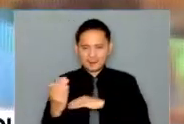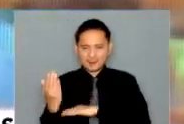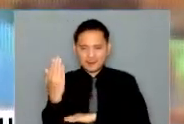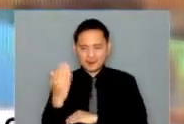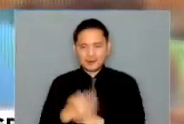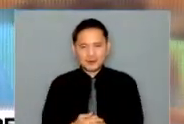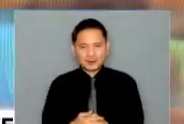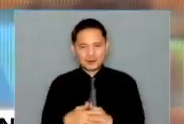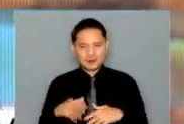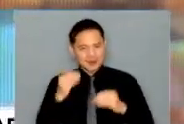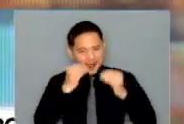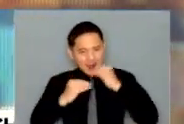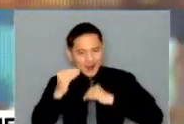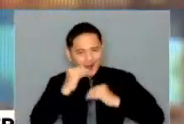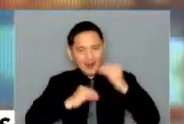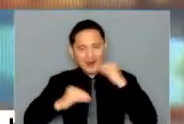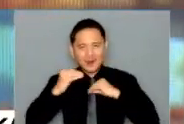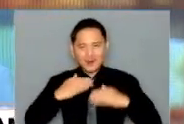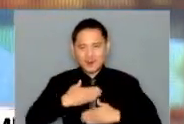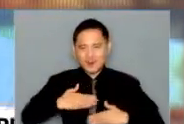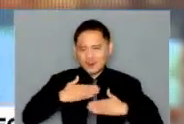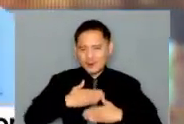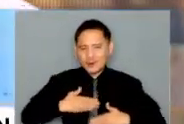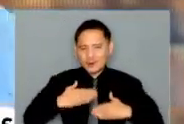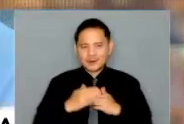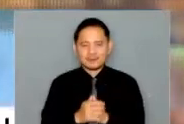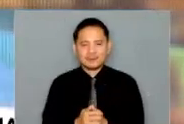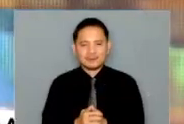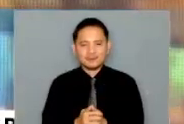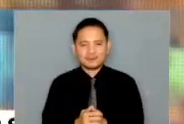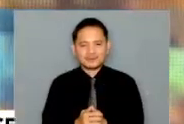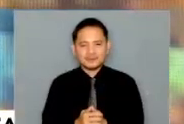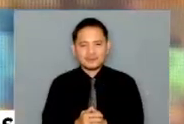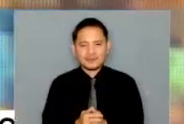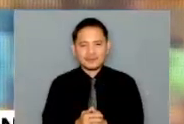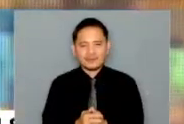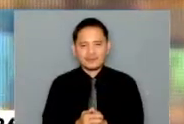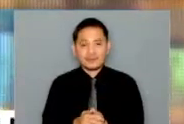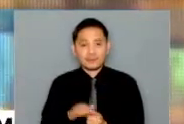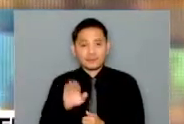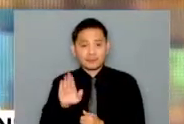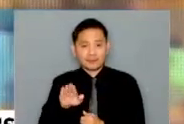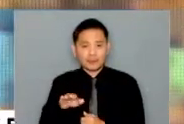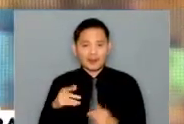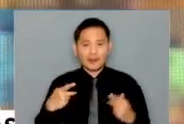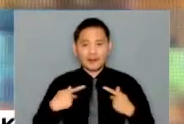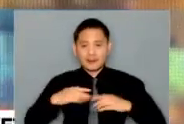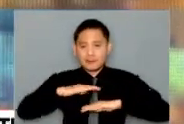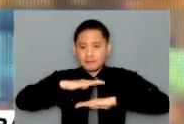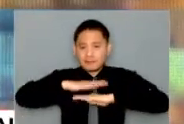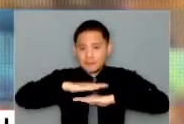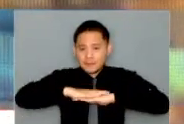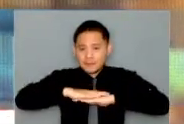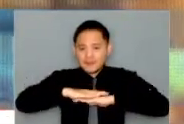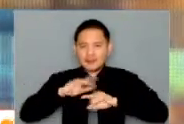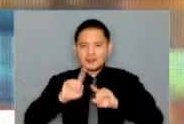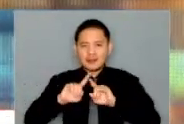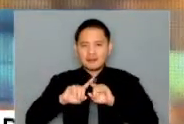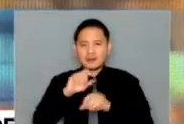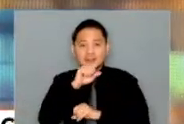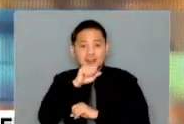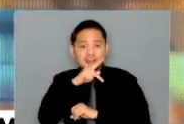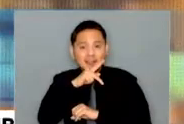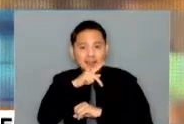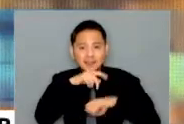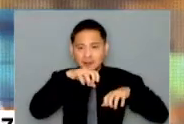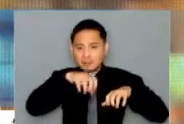daming event dyan na may grazing table. Ito po yung mga lamesang ilalataga ng iba't ibang mga snacks na po pwedeng